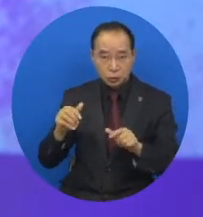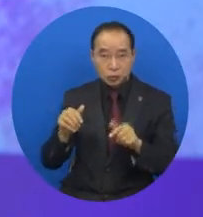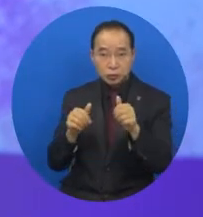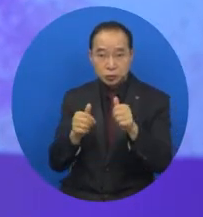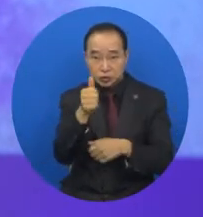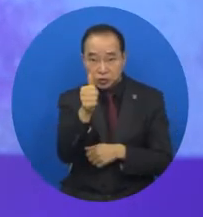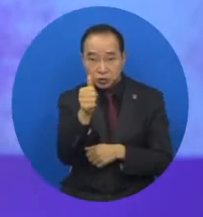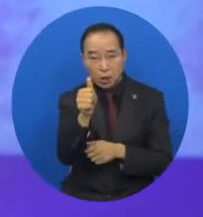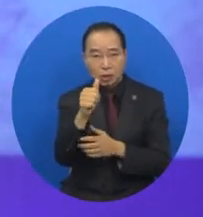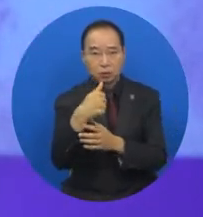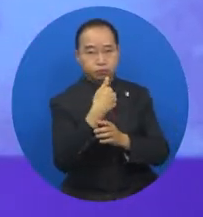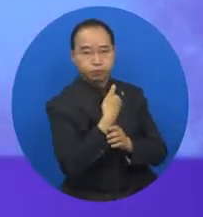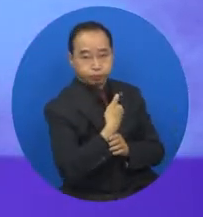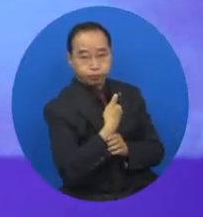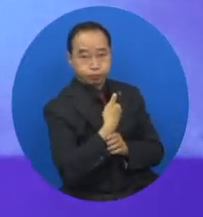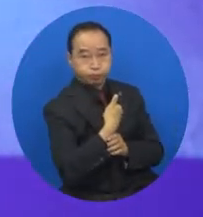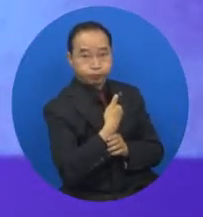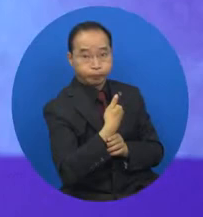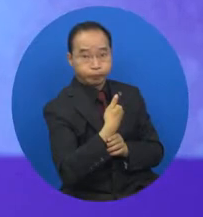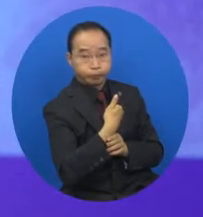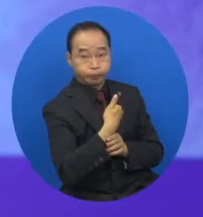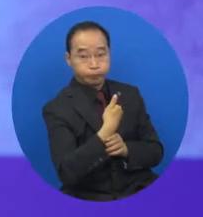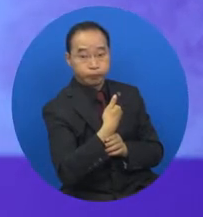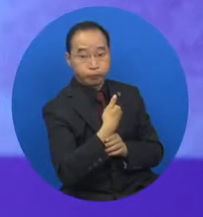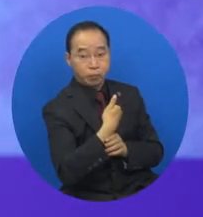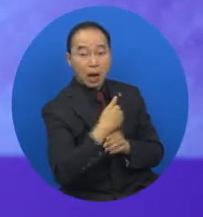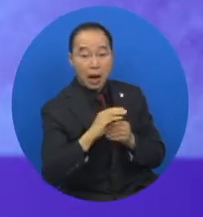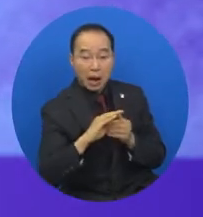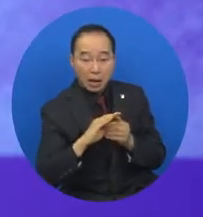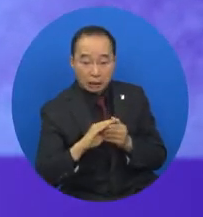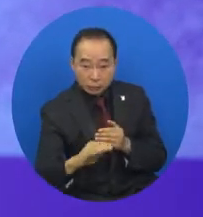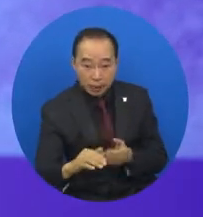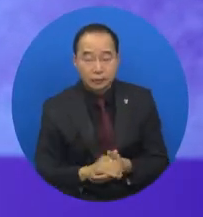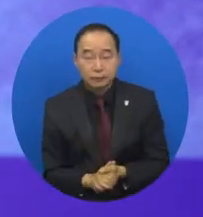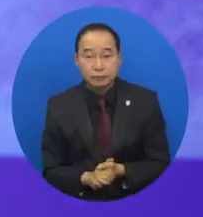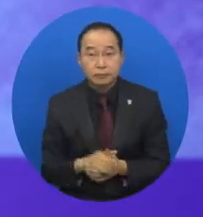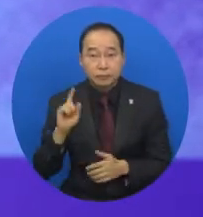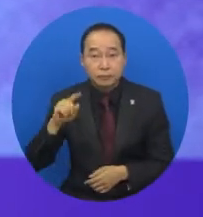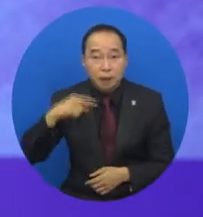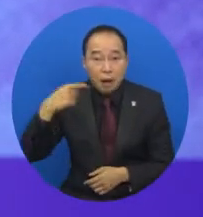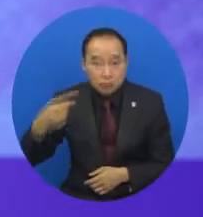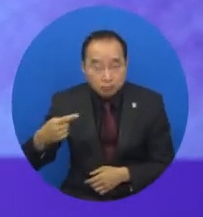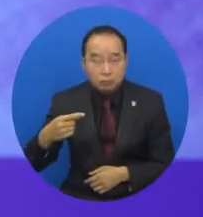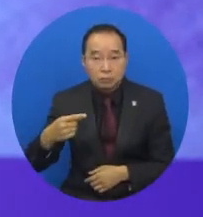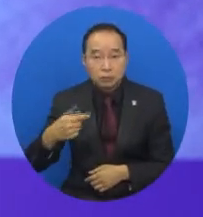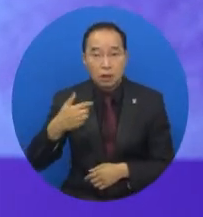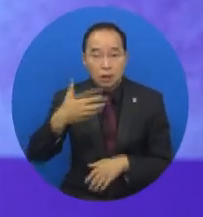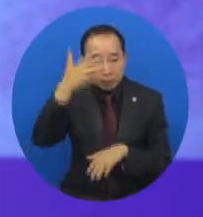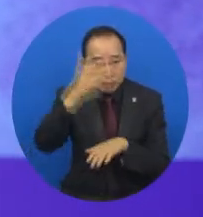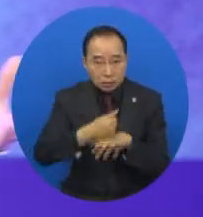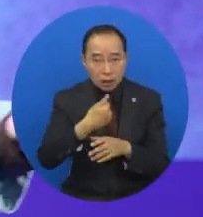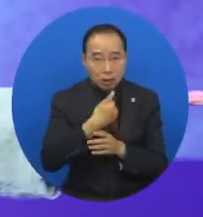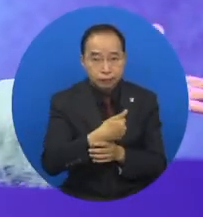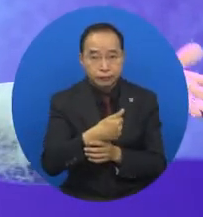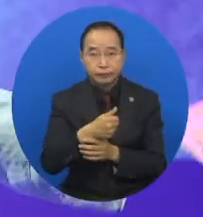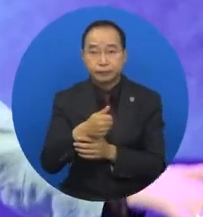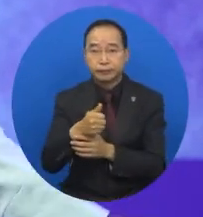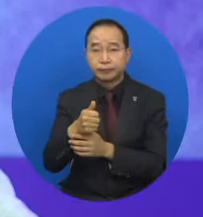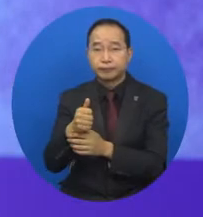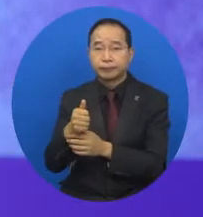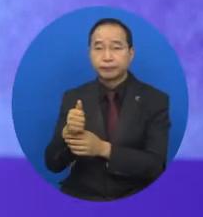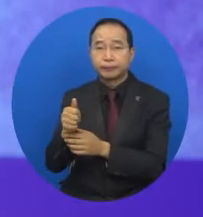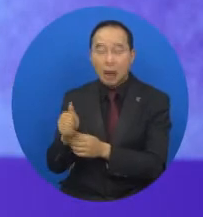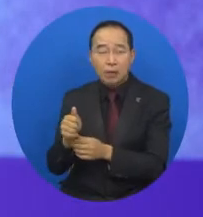뒷모습으로 섰지만 제대로 바라보고 자는 나의 눈들이 이 세상을 바라보게 하고 이